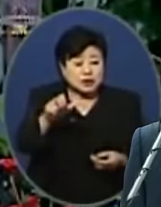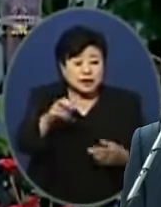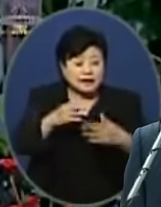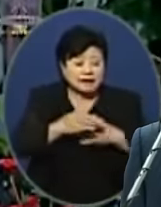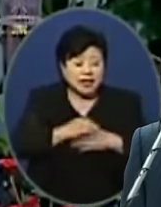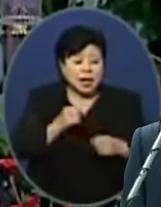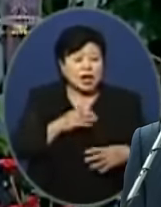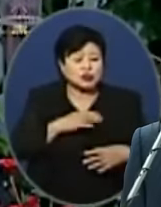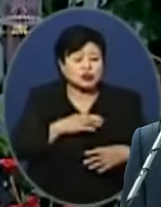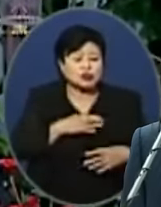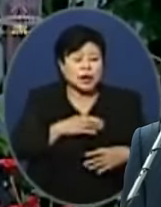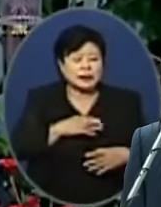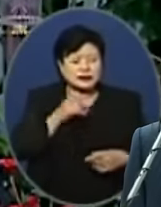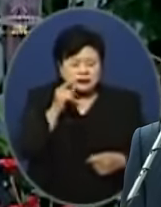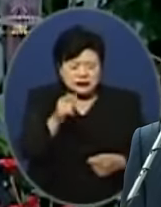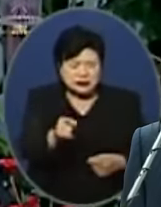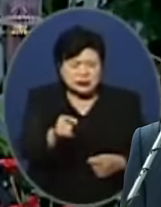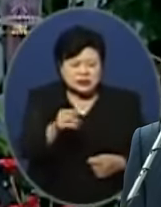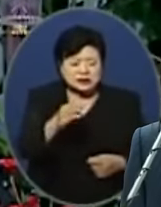내가 두려워하는 그것이